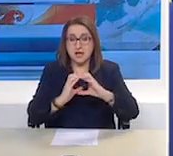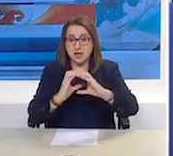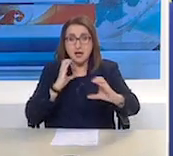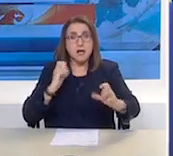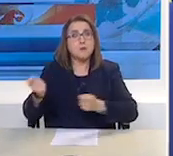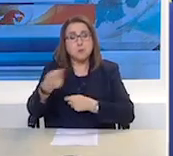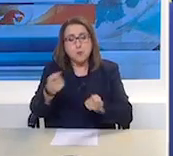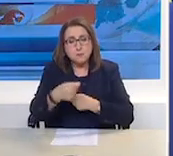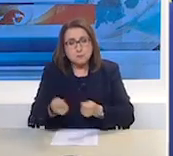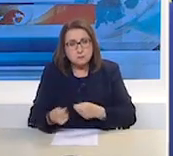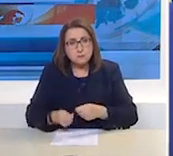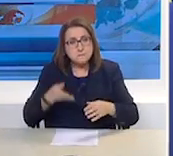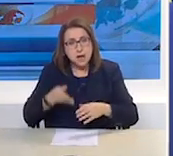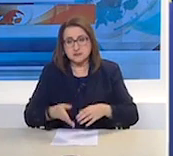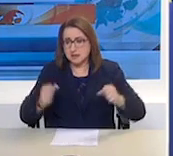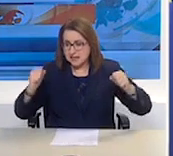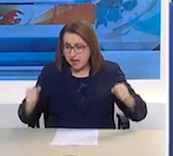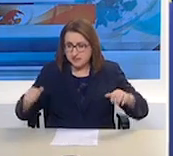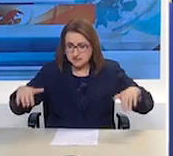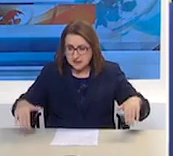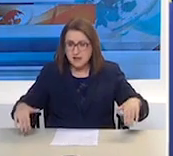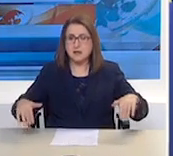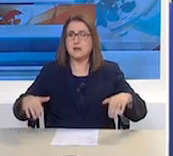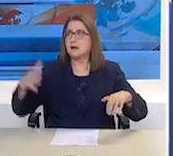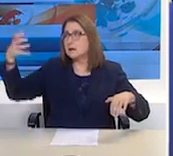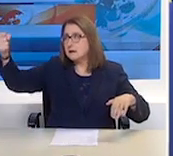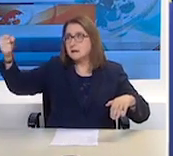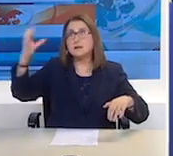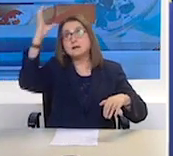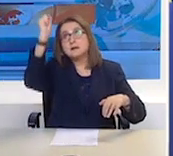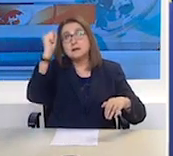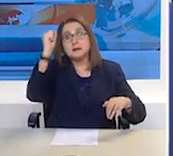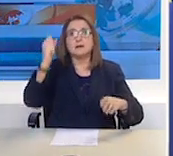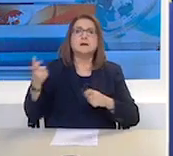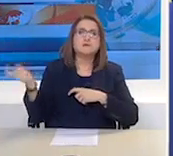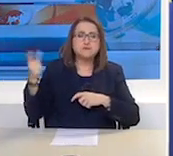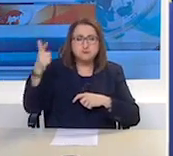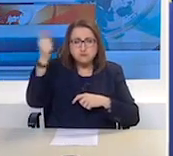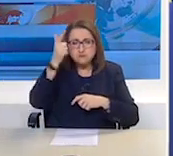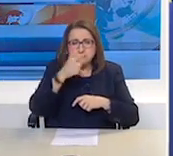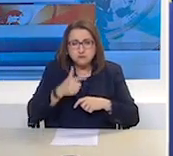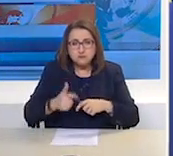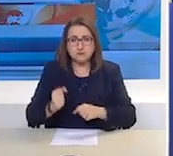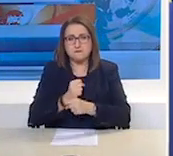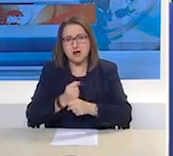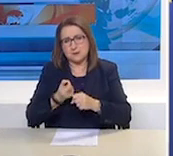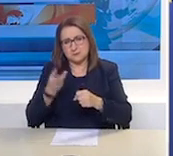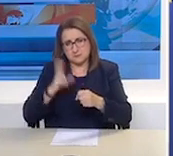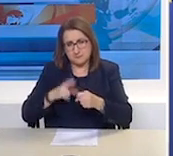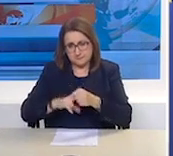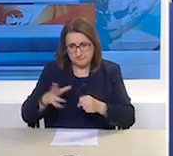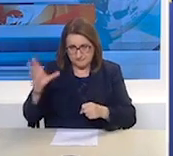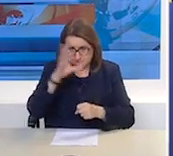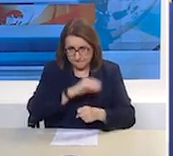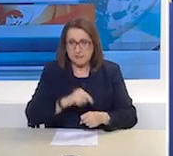επαφής επιβατών και τα μηχανήματα με ειδικά υλικά. Ειδικότερα για τις αερομεταφορές, η επιβίβαση γίνεται τμηματικά ώστε να